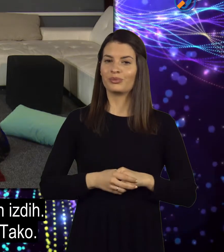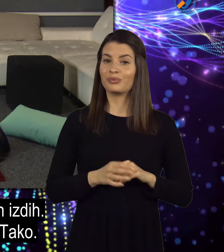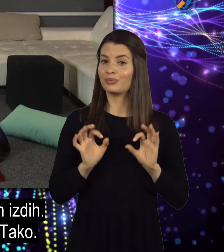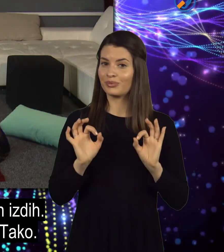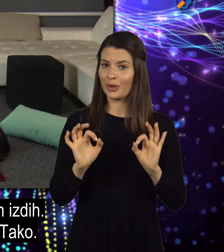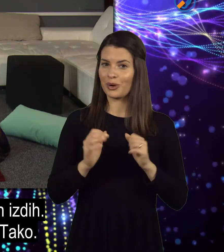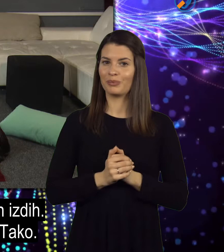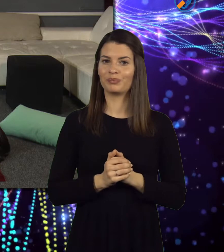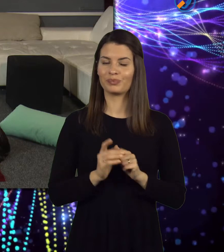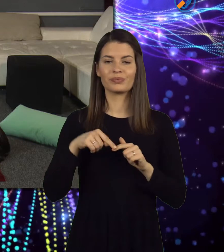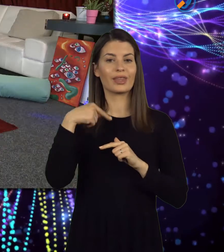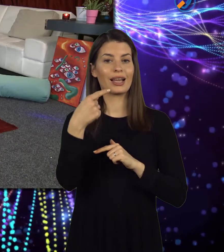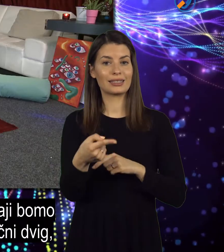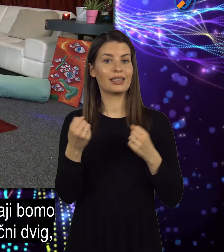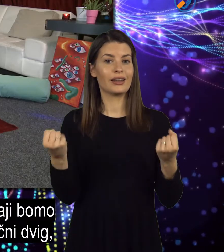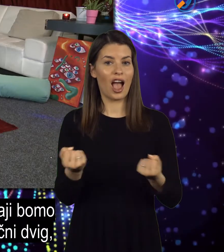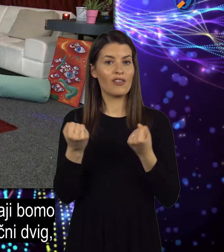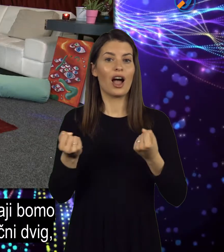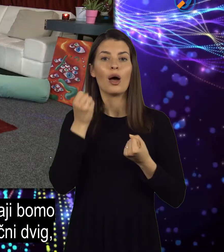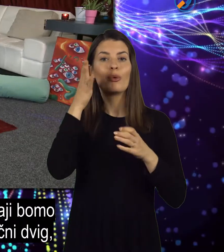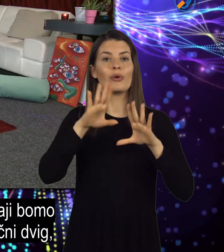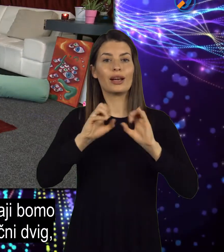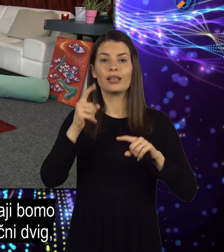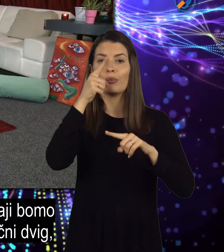Vdih. Tako, pri naslednji